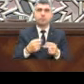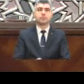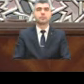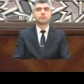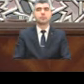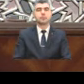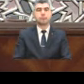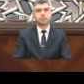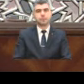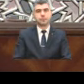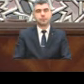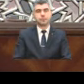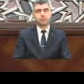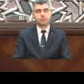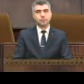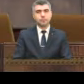تفضلوا.